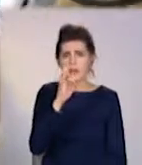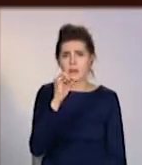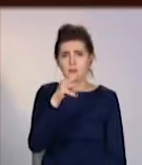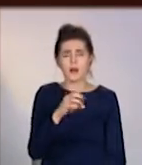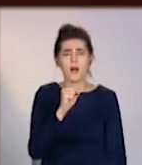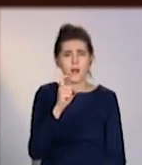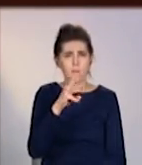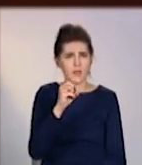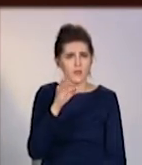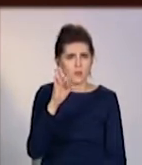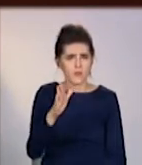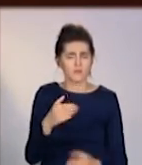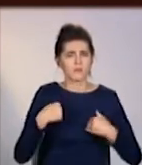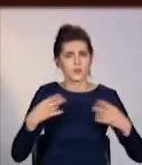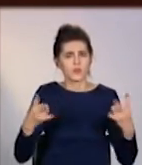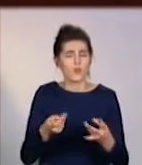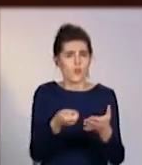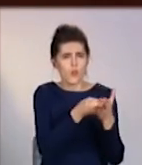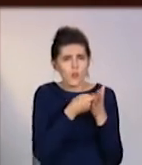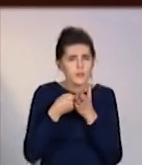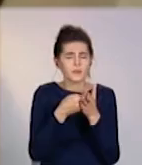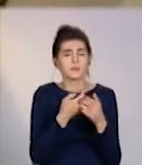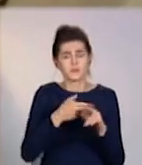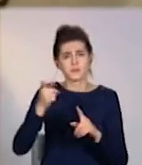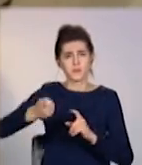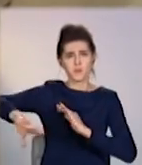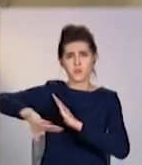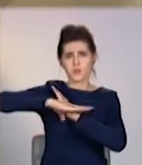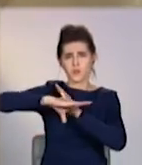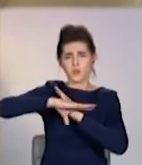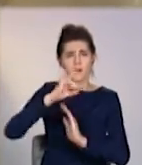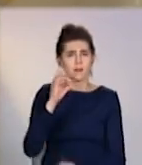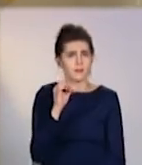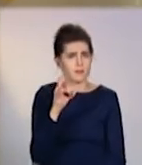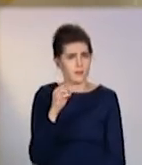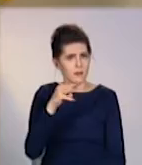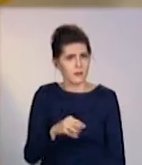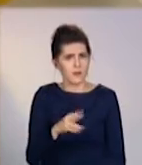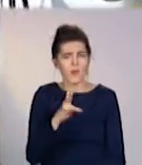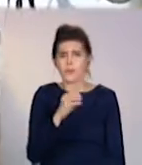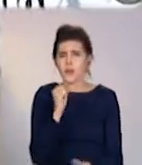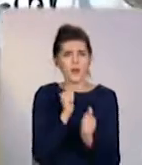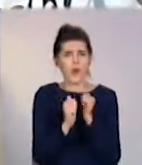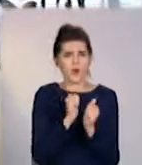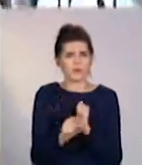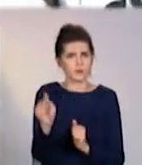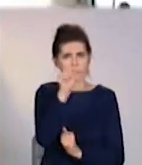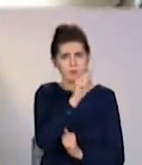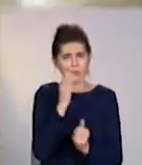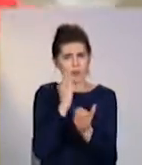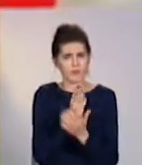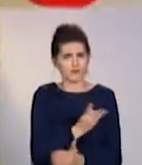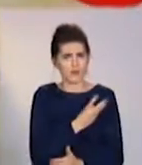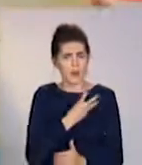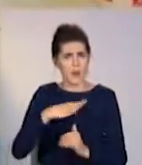Дітей кормити потрібно. І допомога Ріната Ахметова дуже навіть допомагає. Не у кожного з'явиться бажання просто